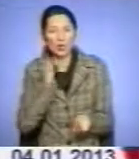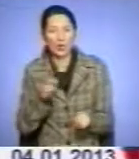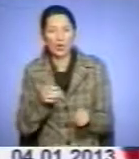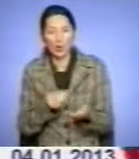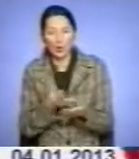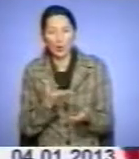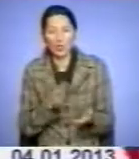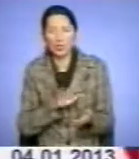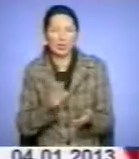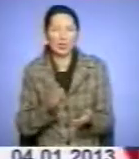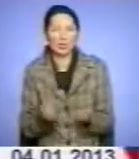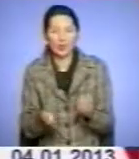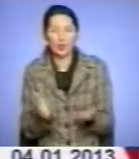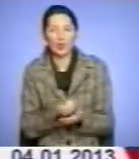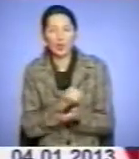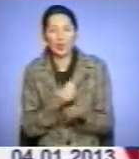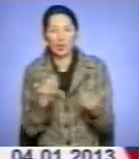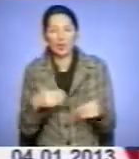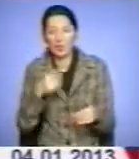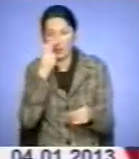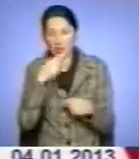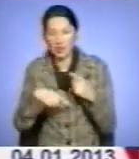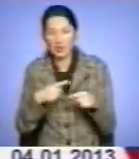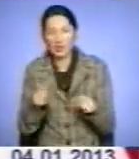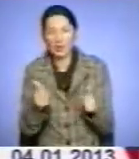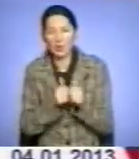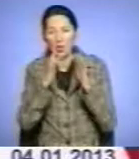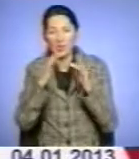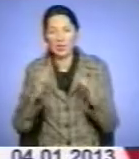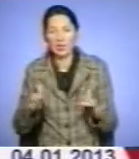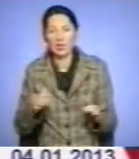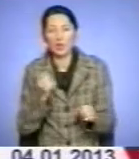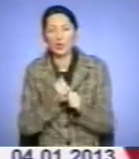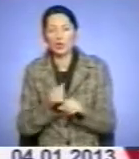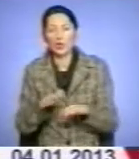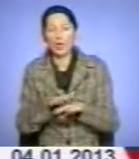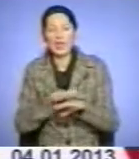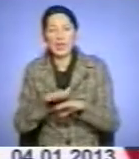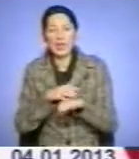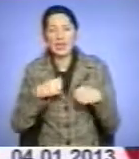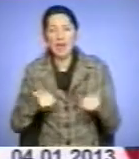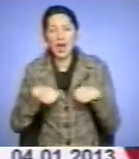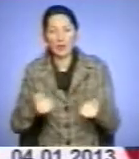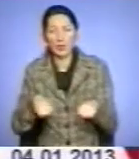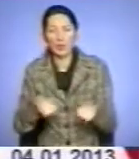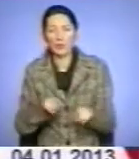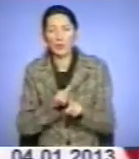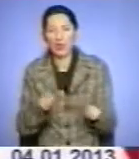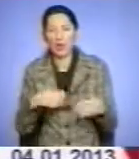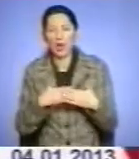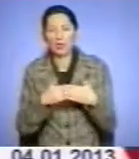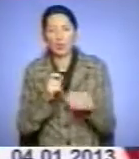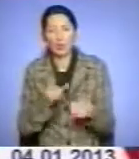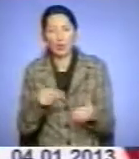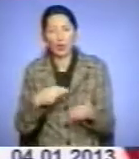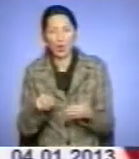Ні, виходить. Вже традиційно коло центральної ялинки діє новорічна ярмарка. Особливо активно люди купували сувеніри у новорічну